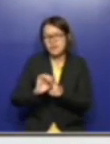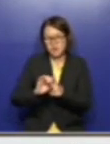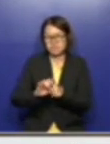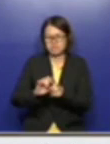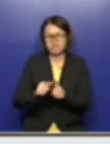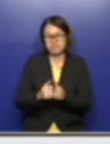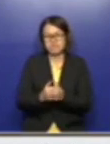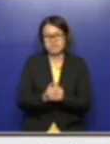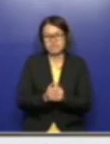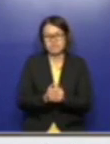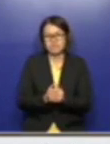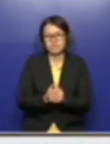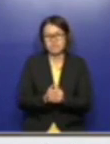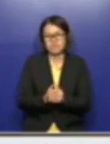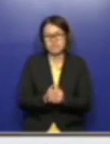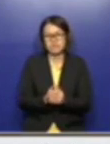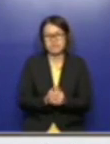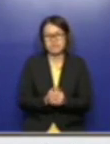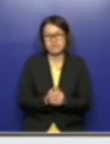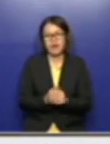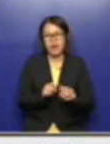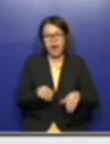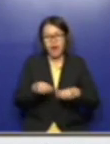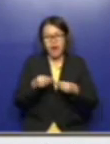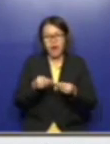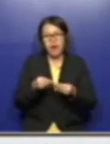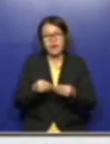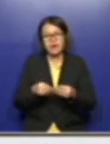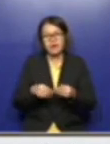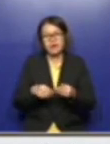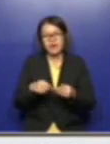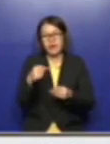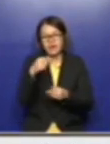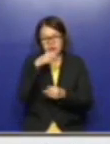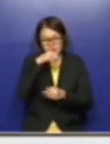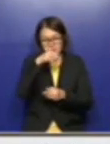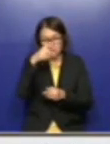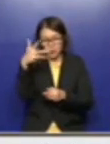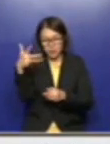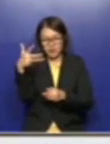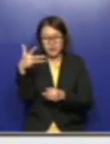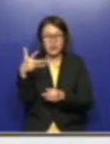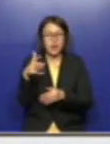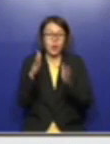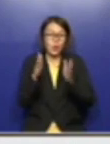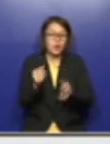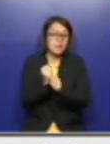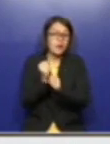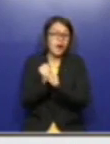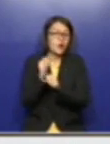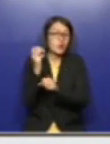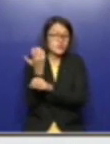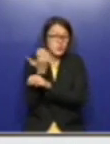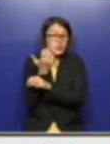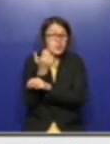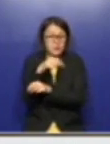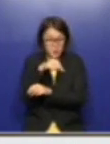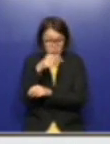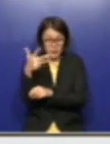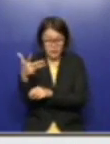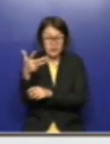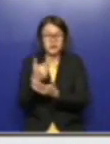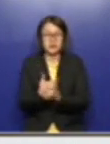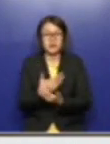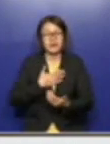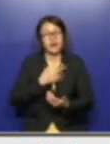อกว่าเป็นน้ำทิพย์ชโลมใจให้กับพี่น้องชาวไทย PBS ซึ่งเป็นลูกน้องของท่านแน่นอนครับท่านเห็น